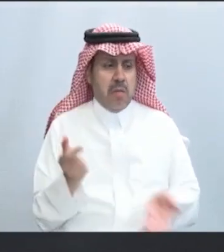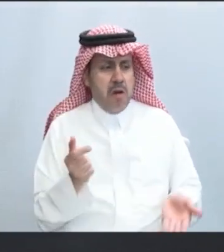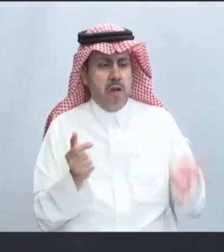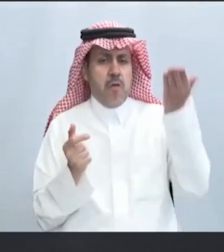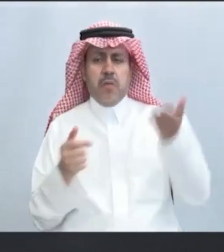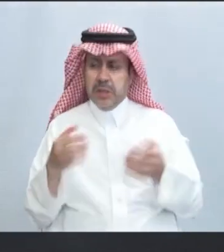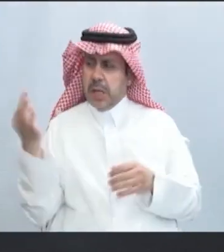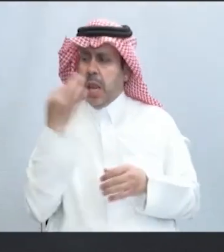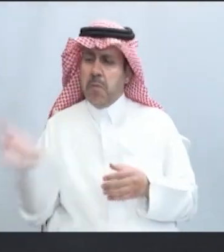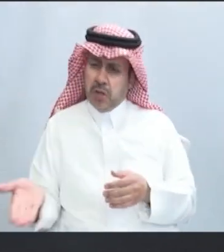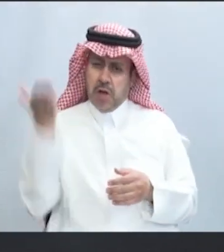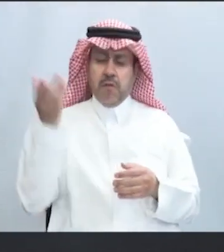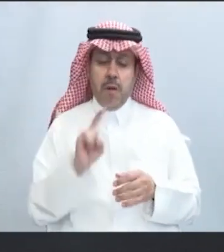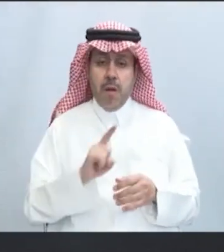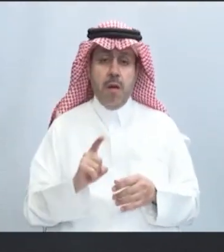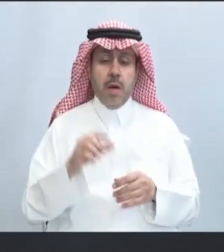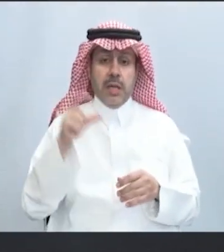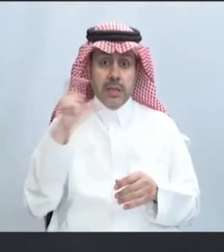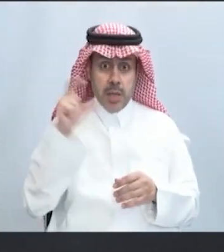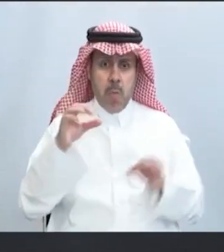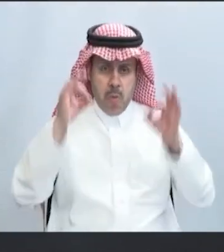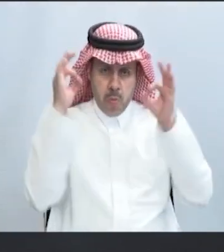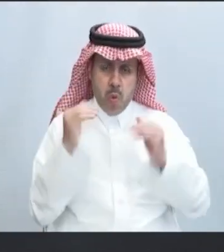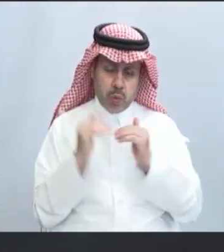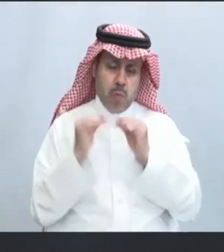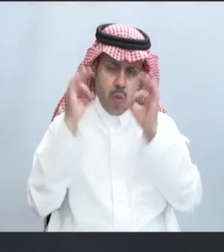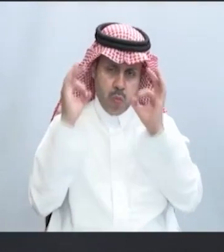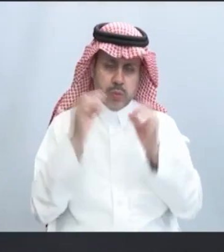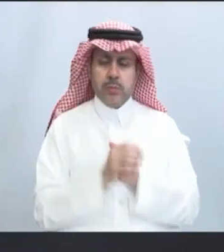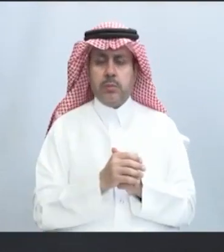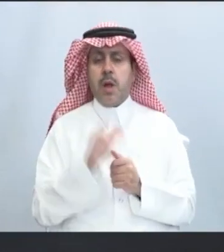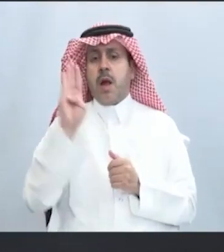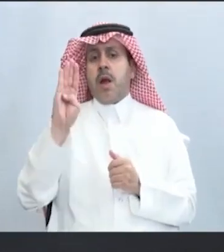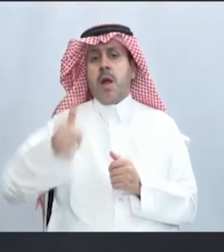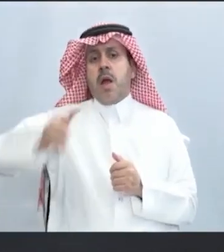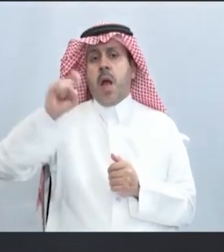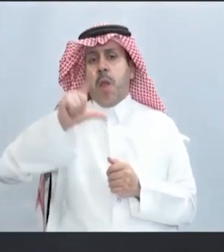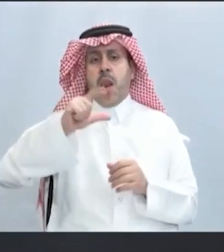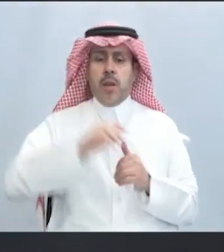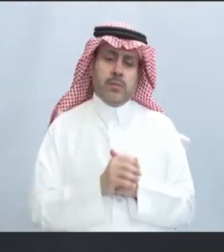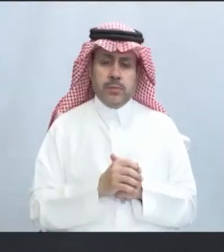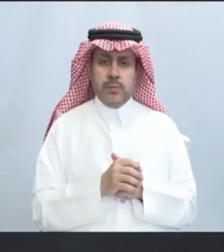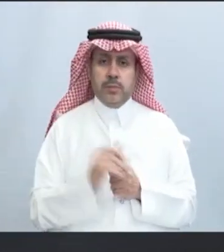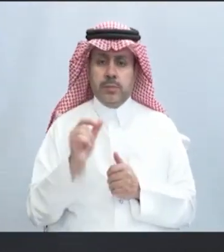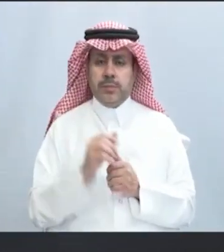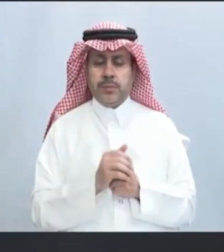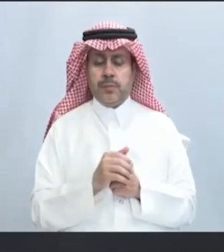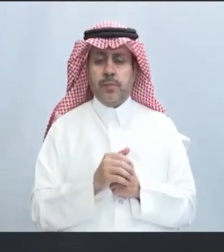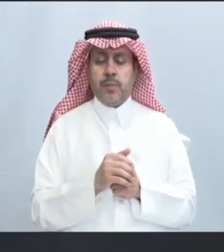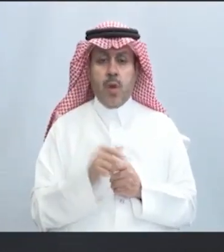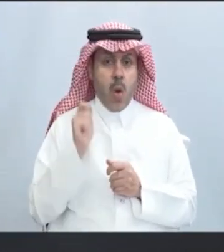ويتكلم في امر اختص الله به سبحانه وتعالى فهو متعلق بامر الله جل وعلا